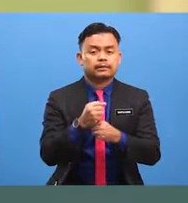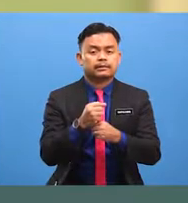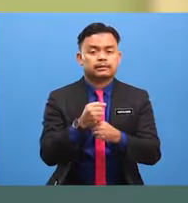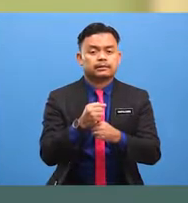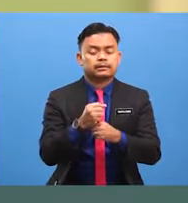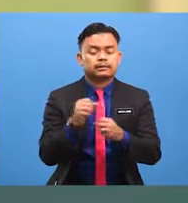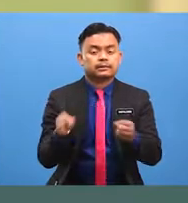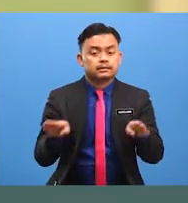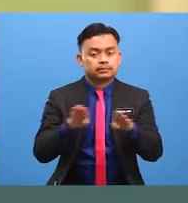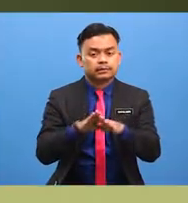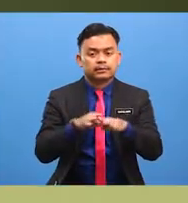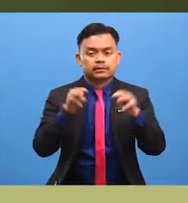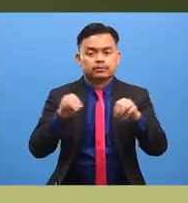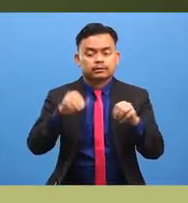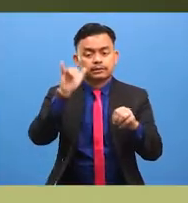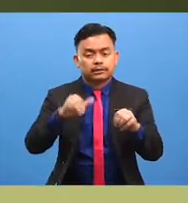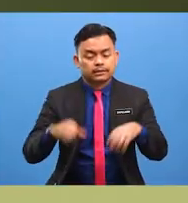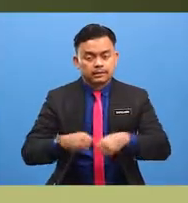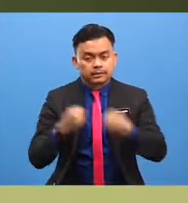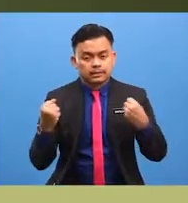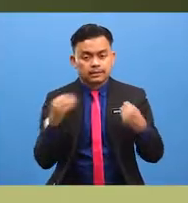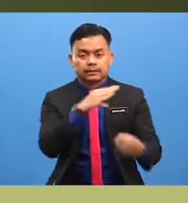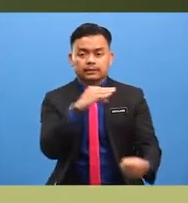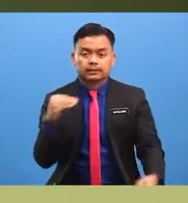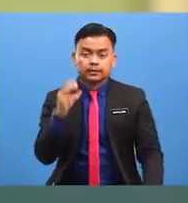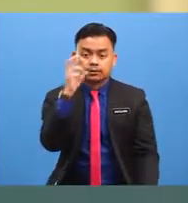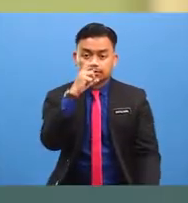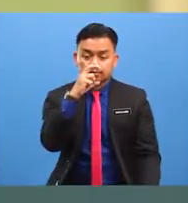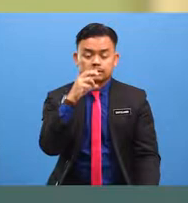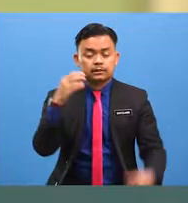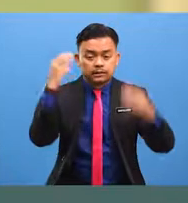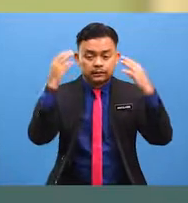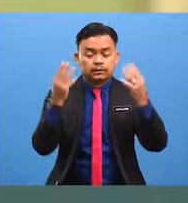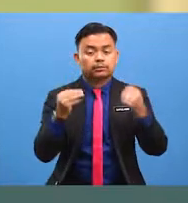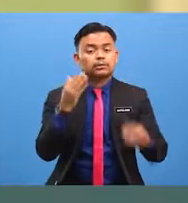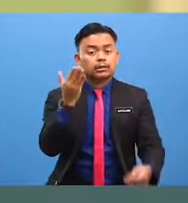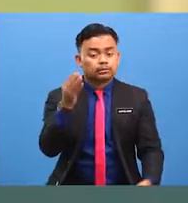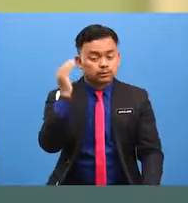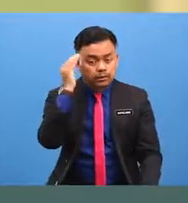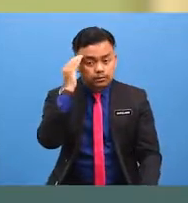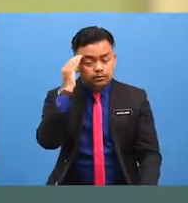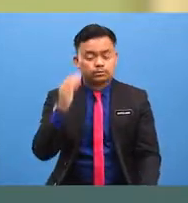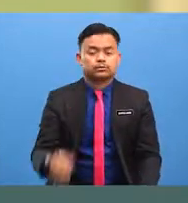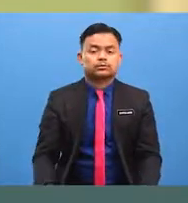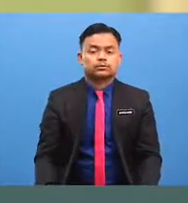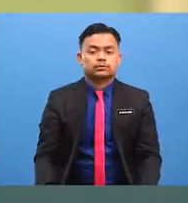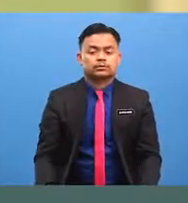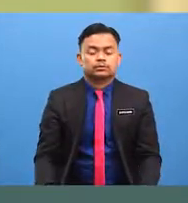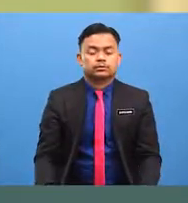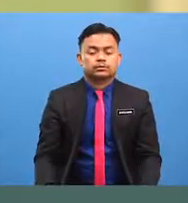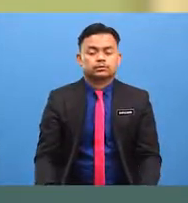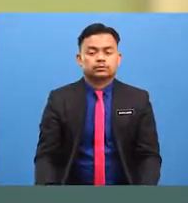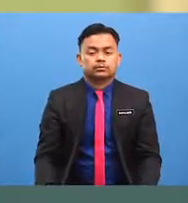sihat dan normal, cikgu mahu kamu tahu bahawa sebenarnya kamu baru